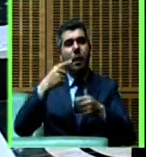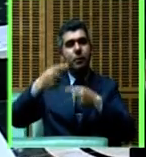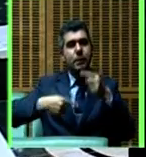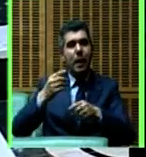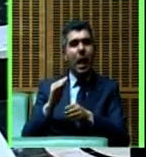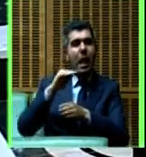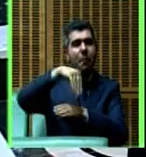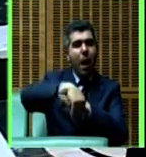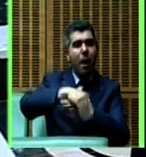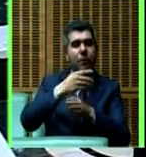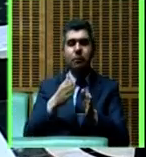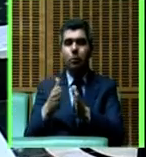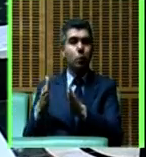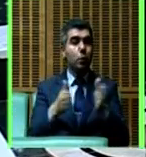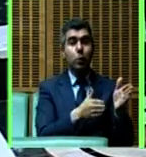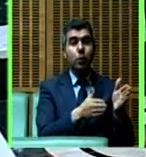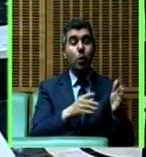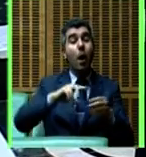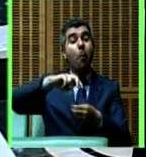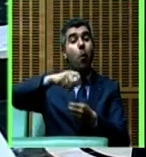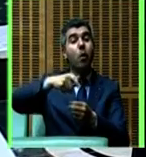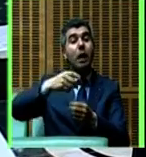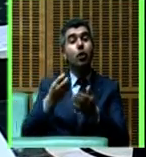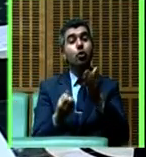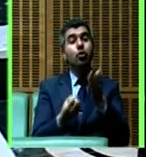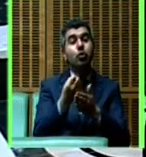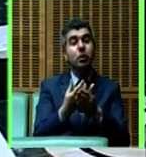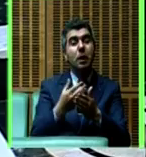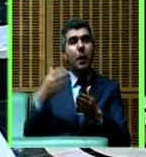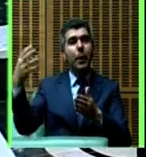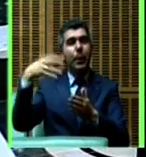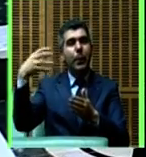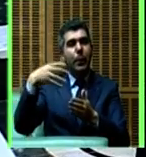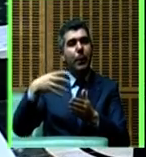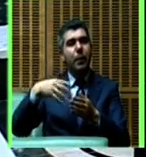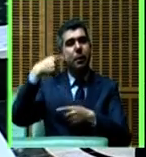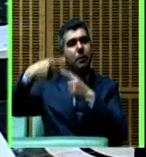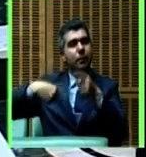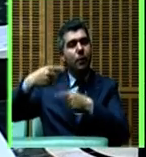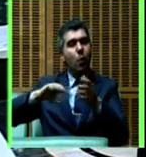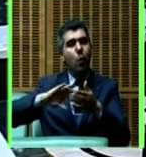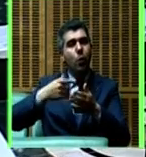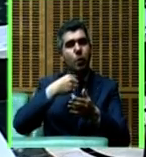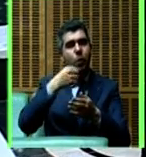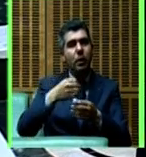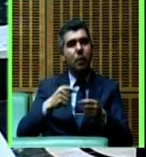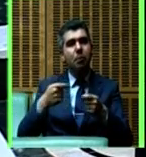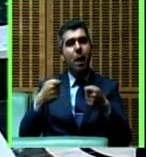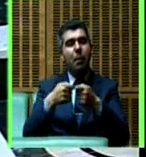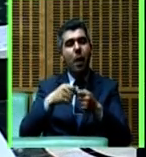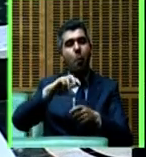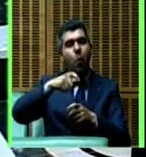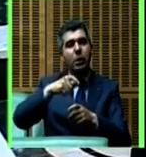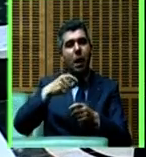بين هذا الاستعمال وما بين الطاقة المتجددة وأساسا الطاقة الريحية. والأهم من ذلك هو أن هذا الغاز يعتبر الأقل تلويثا. هذا